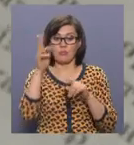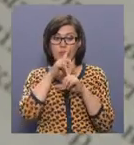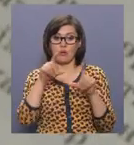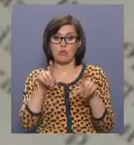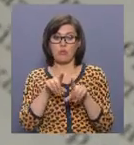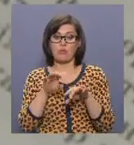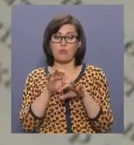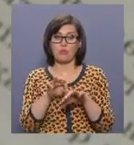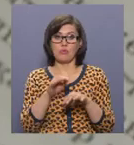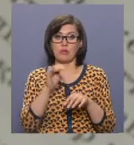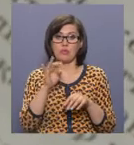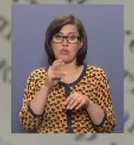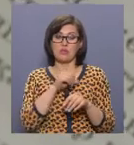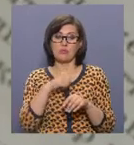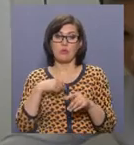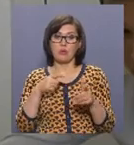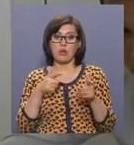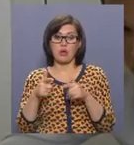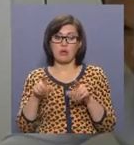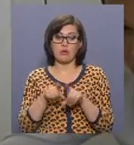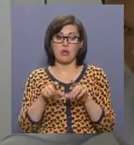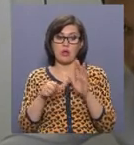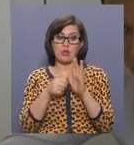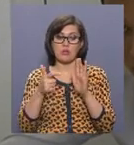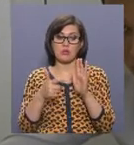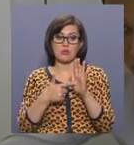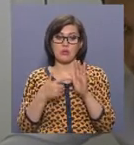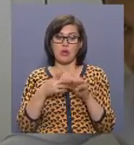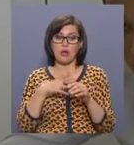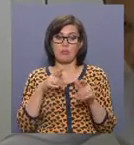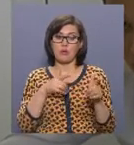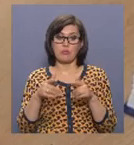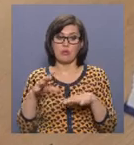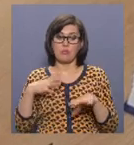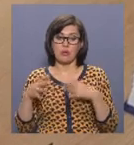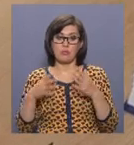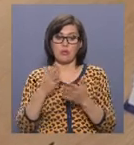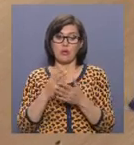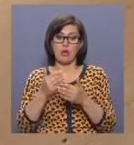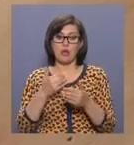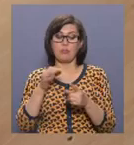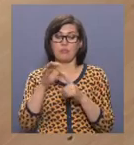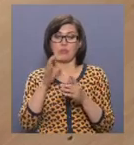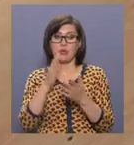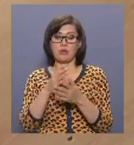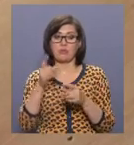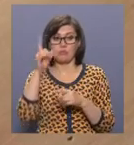қабырғасында өтпек. Фариза өз бетінше күнделікті 6-7 сағат бойы үздіксіз дайындалады екен. Алдына қойған мақсаты